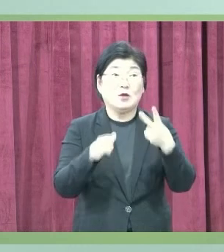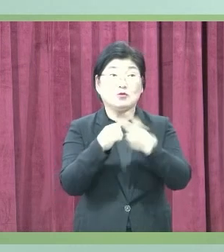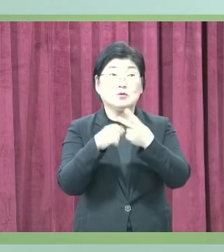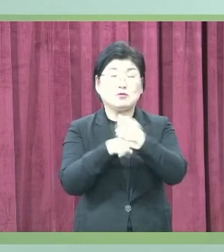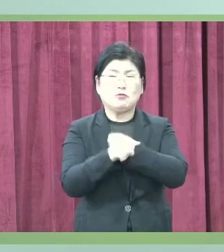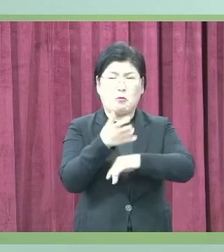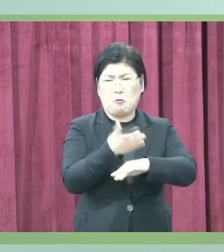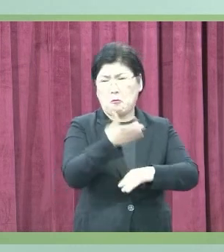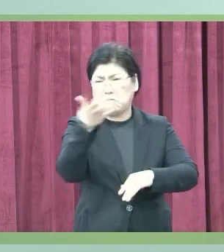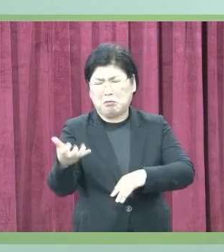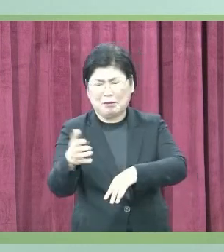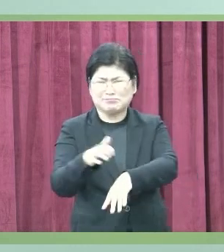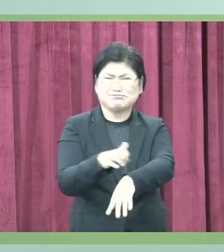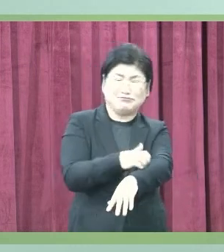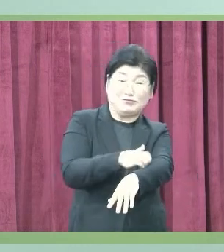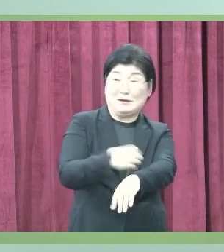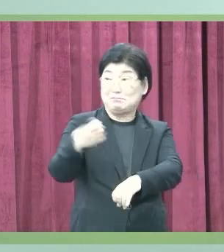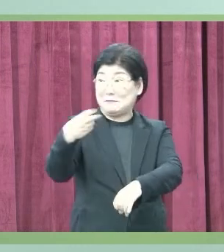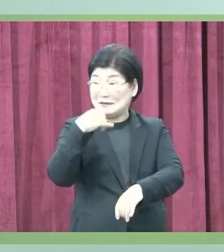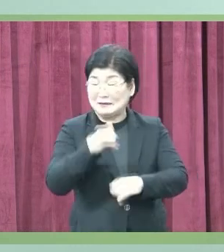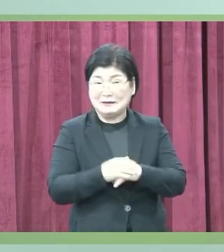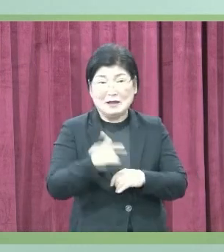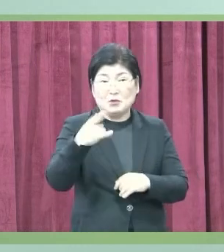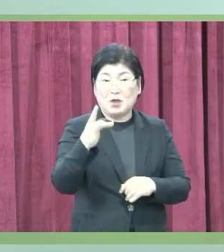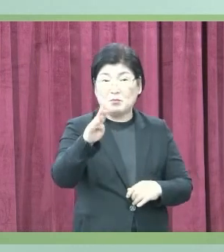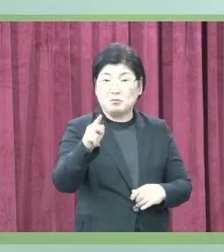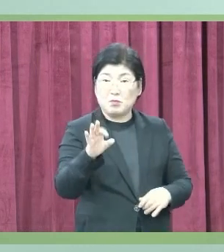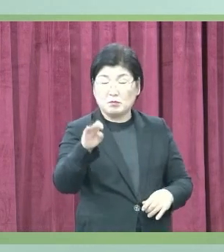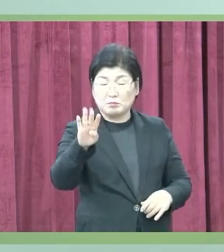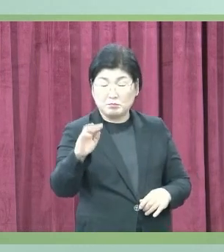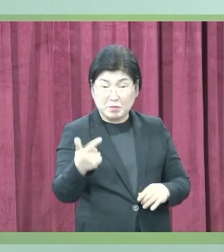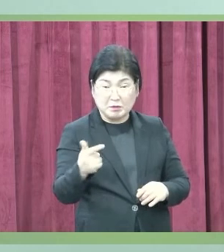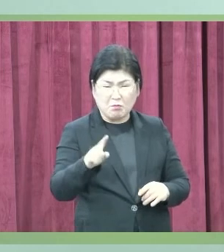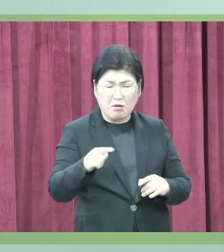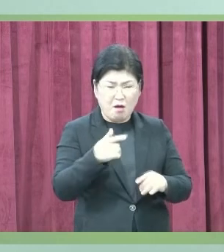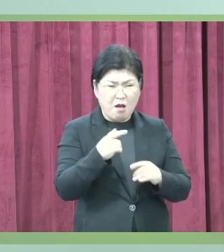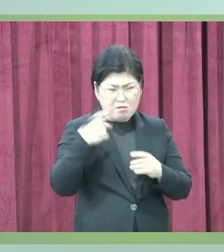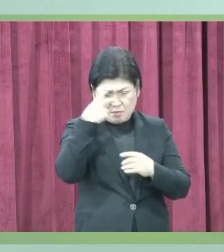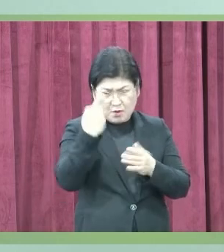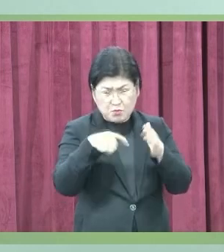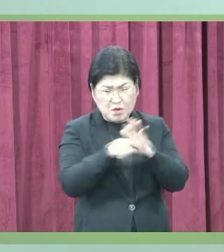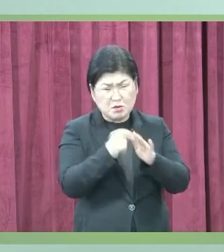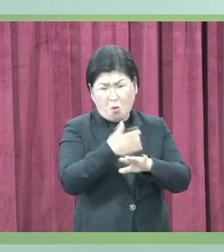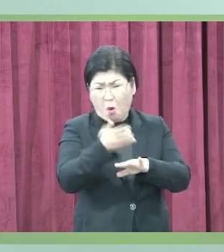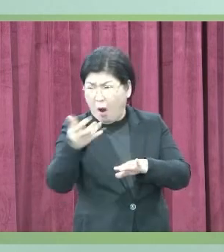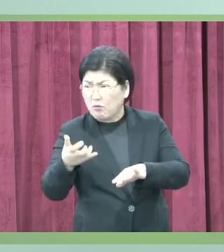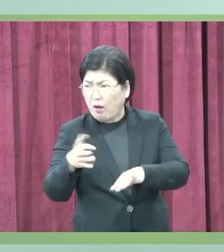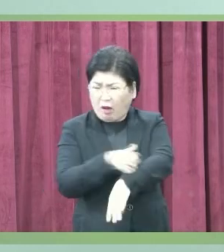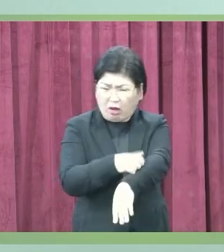이동의 불편함을 호소를 했습니다. 특히 뇌병변 장애인에서는 검진의 이동 불편함을 1순위로